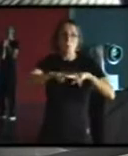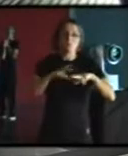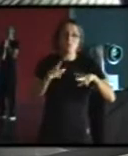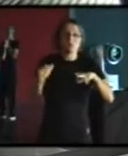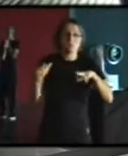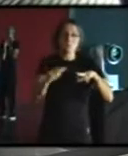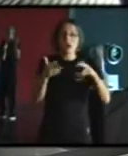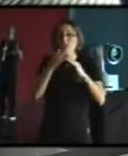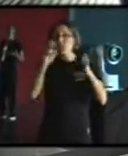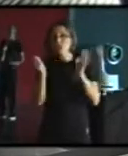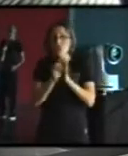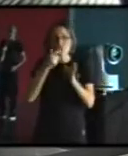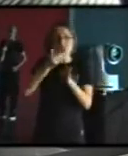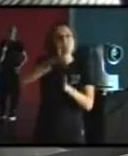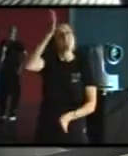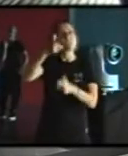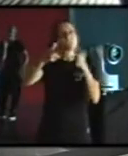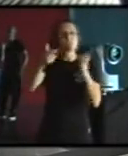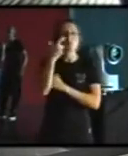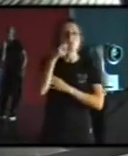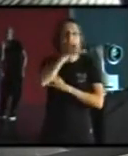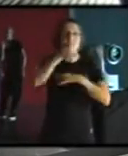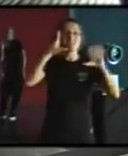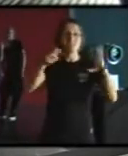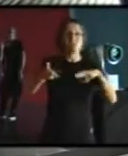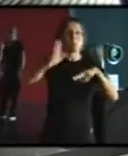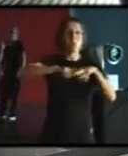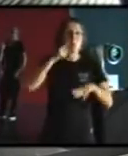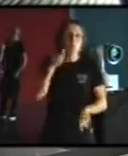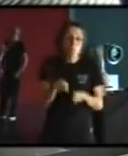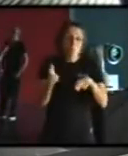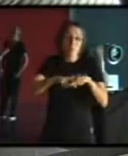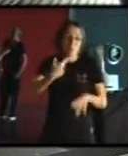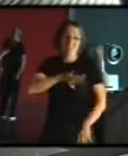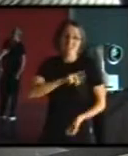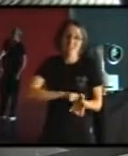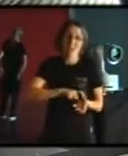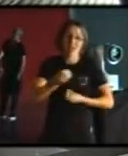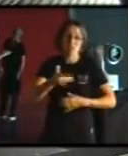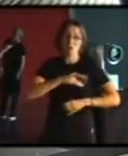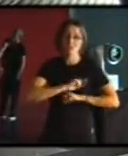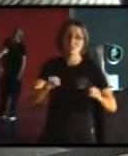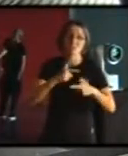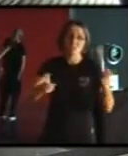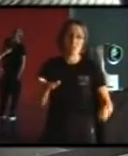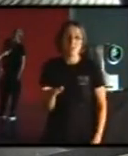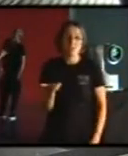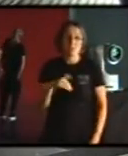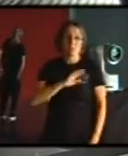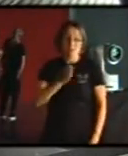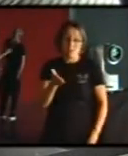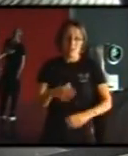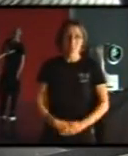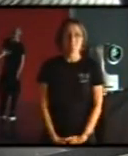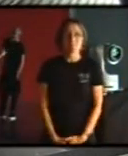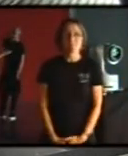la période de la frontière à la Friedrichstrasse. Mort naturelle parce que mort de stress, mort d'attaque cardiaque, je m'appelle ça pas